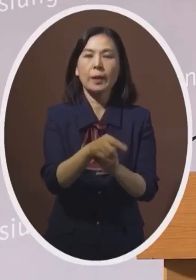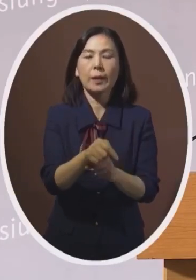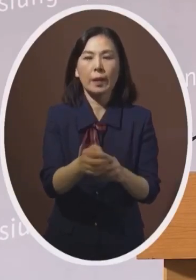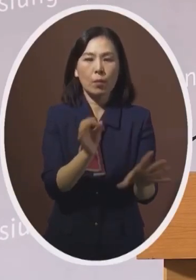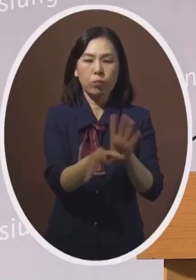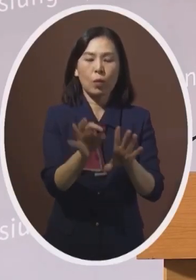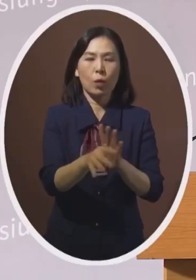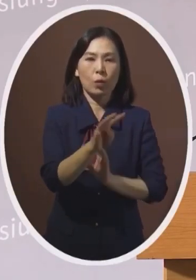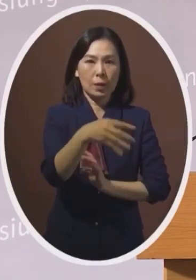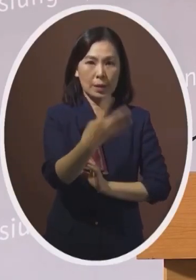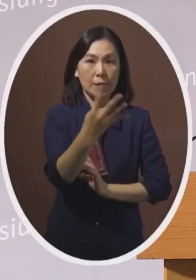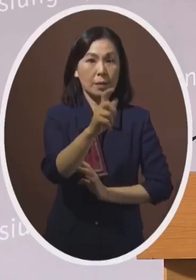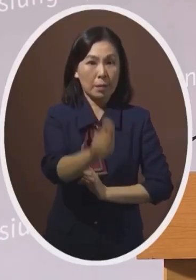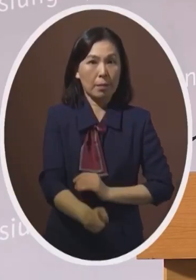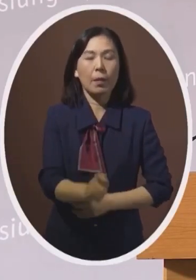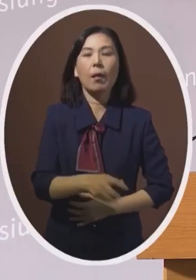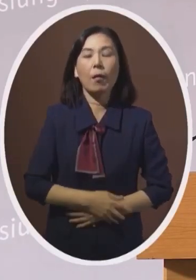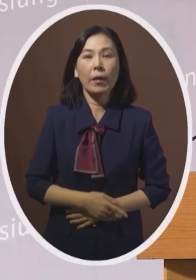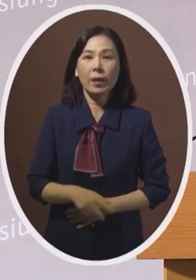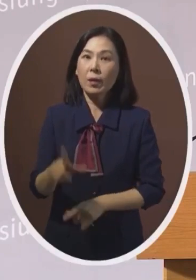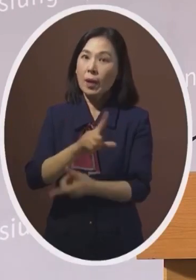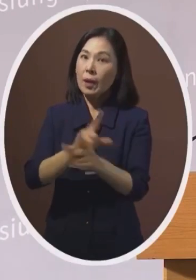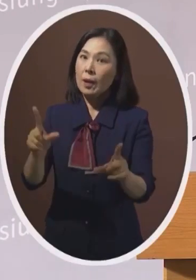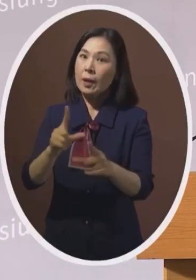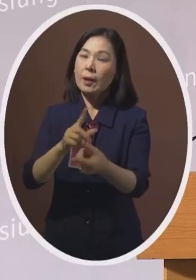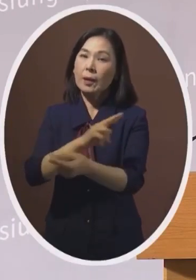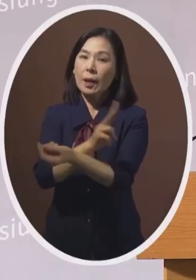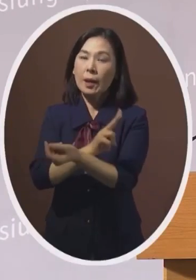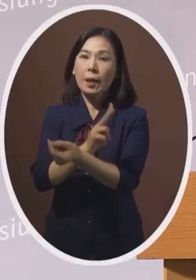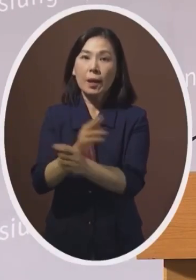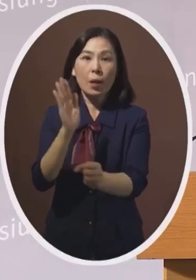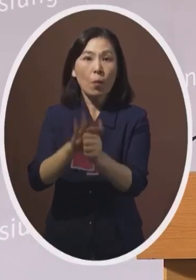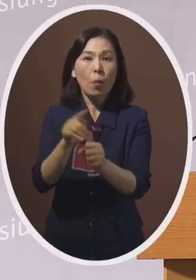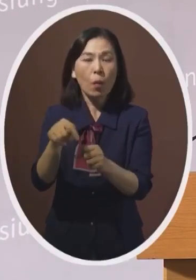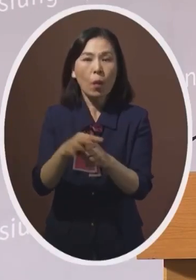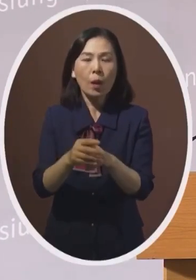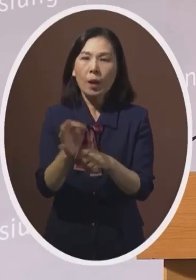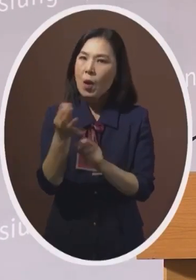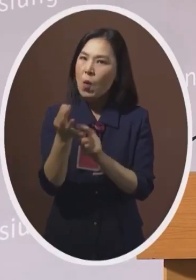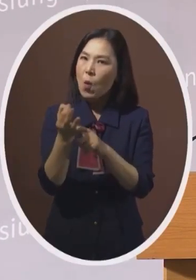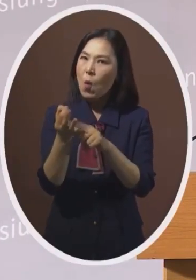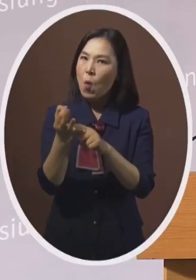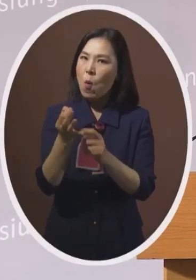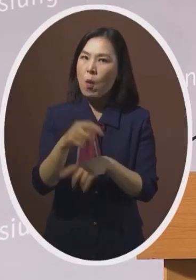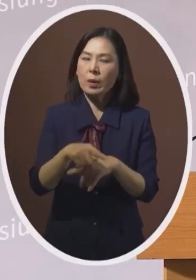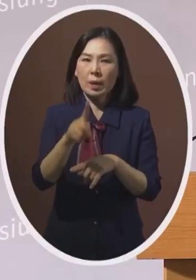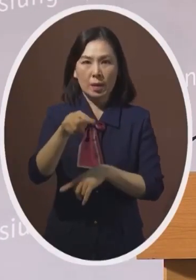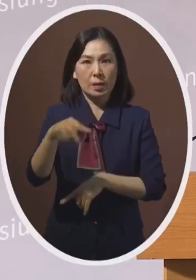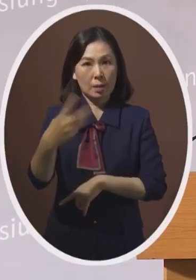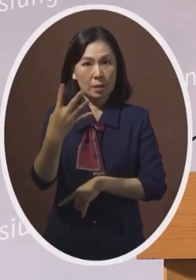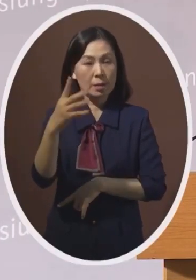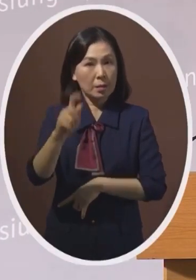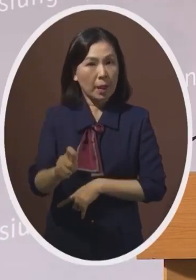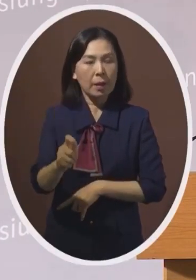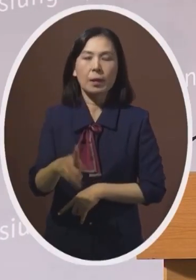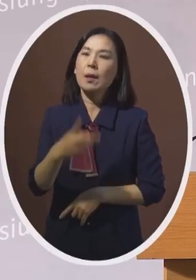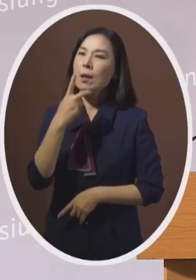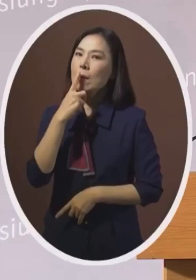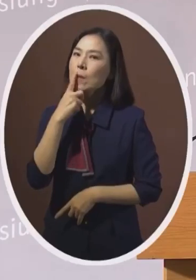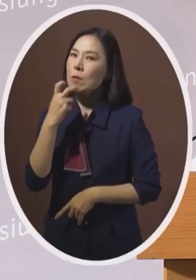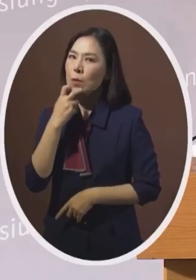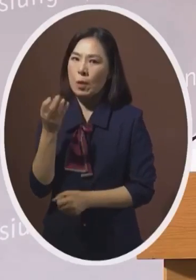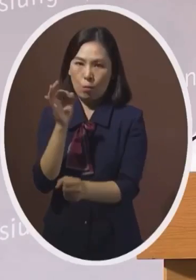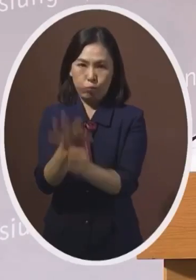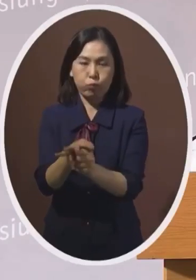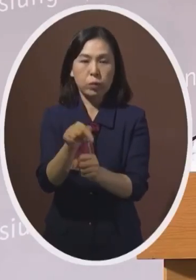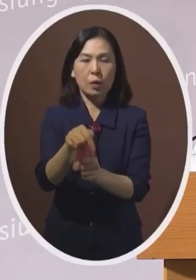投资400亿。更不用说大林埔总共的预算的规模大概1400亿，中央补助我们高雄